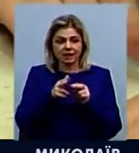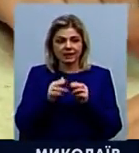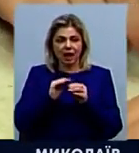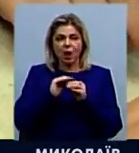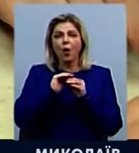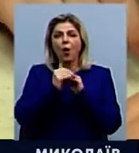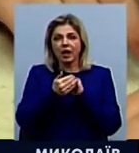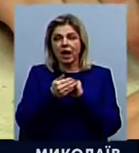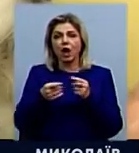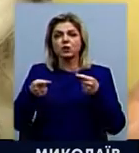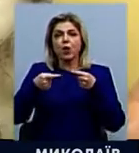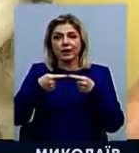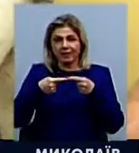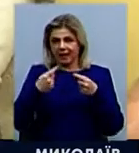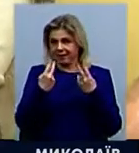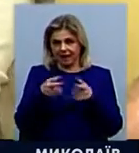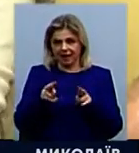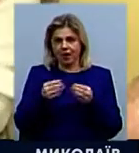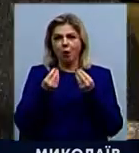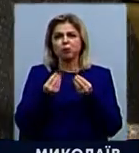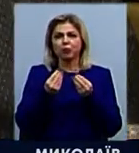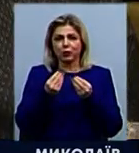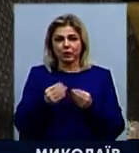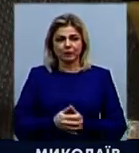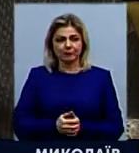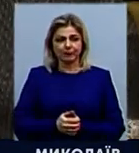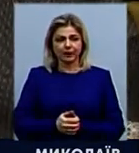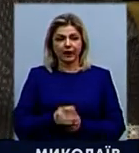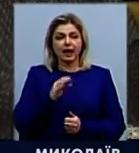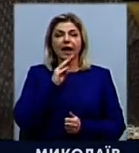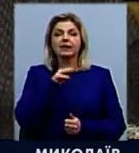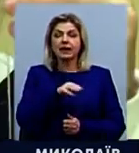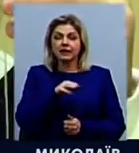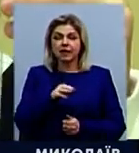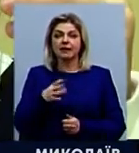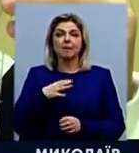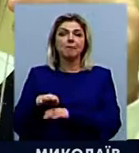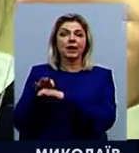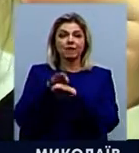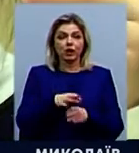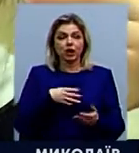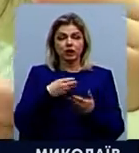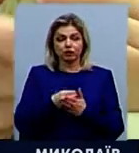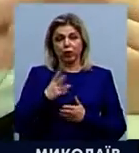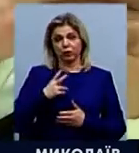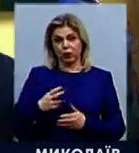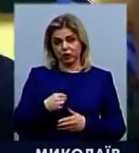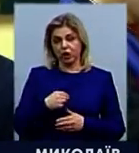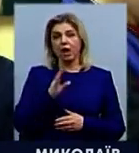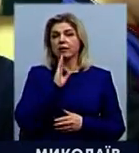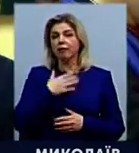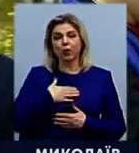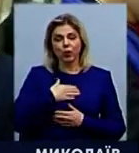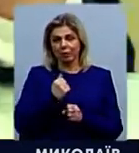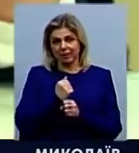Ось ці з'єднання, які плотненькі. Сергій Стаднік та Тетяна Невоїд перевели на захід 7-річну донечку Ангеліну. Дівчинка